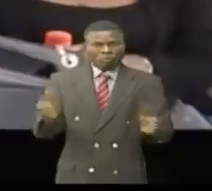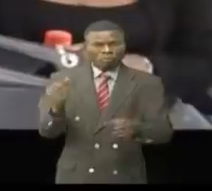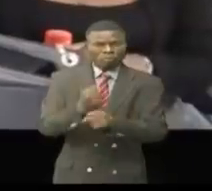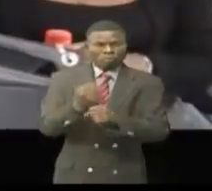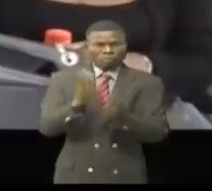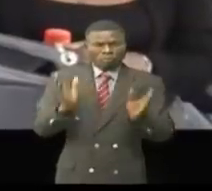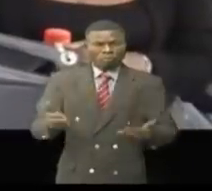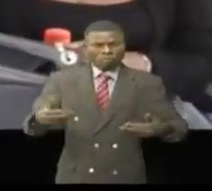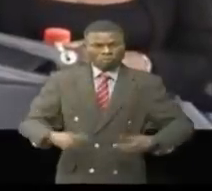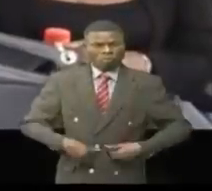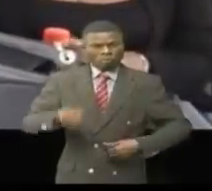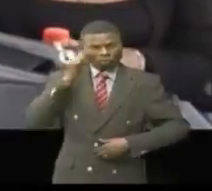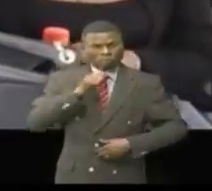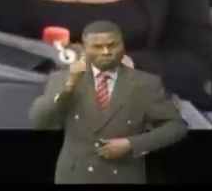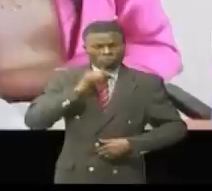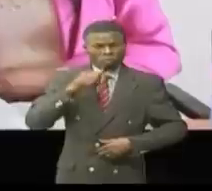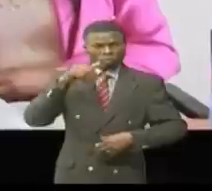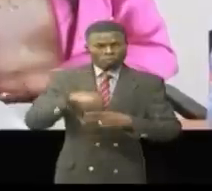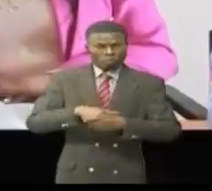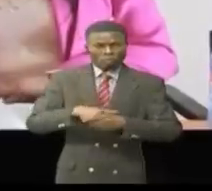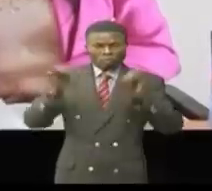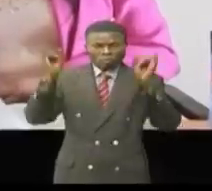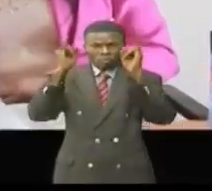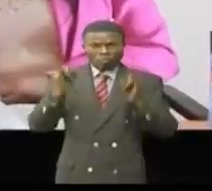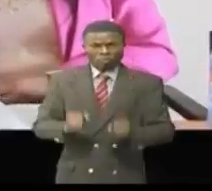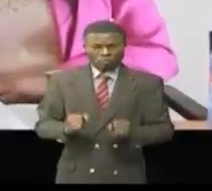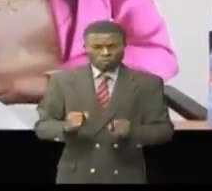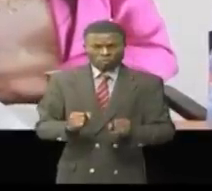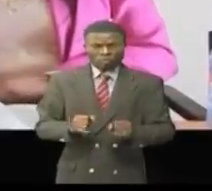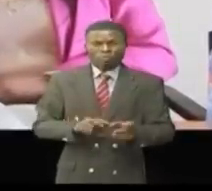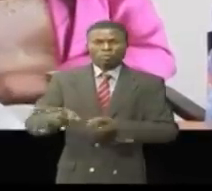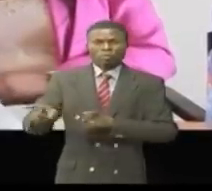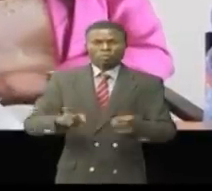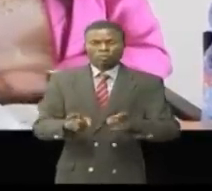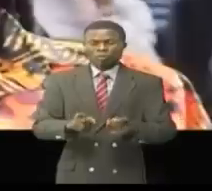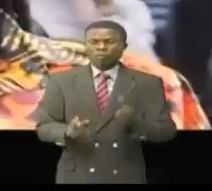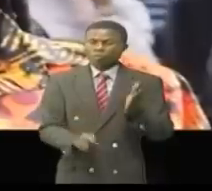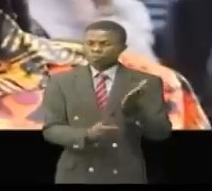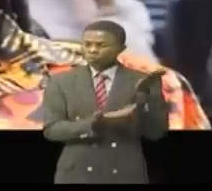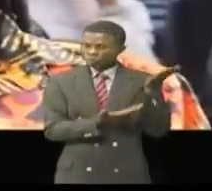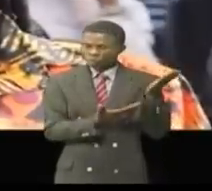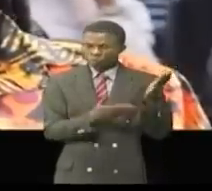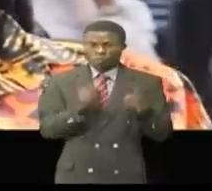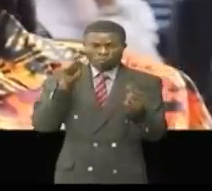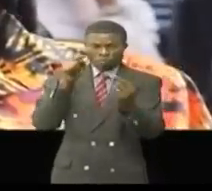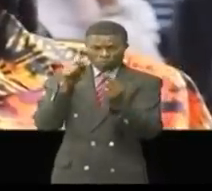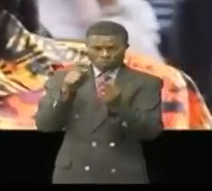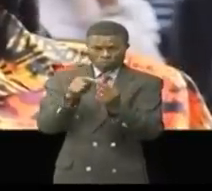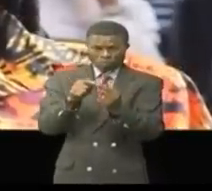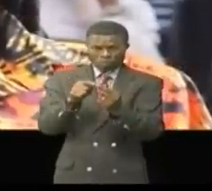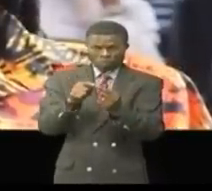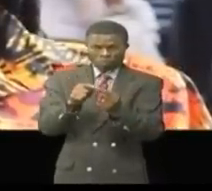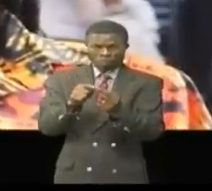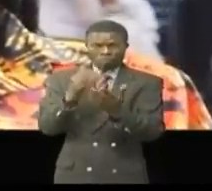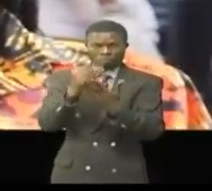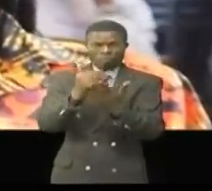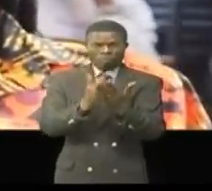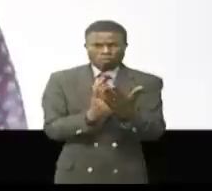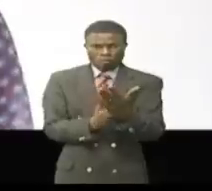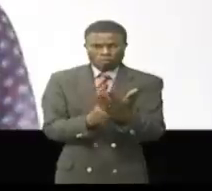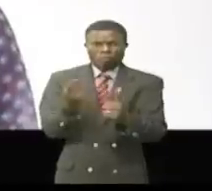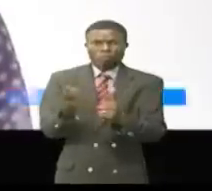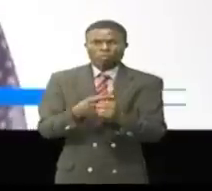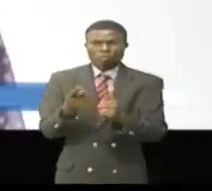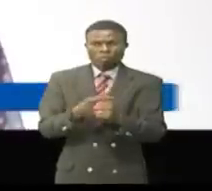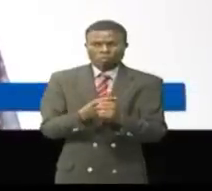l'employabilité de la jeune fille au travers du numérique comme axe stratégique. Les objectifs poursuivis sont donc les suivants. Il s'agit de